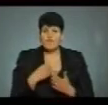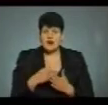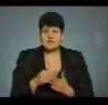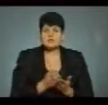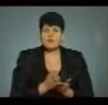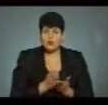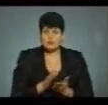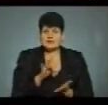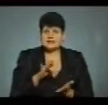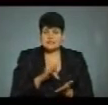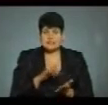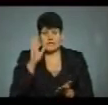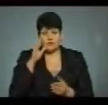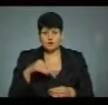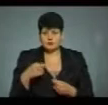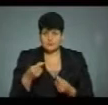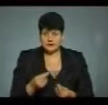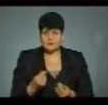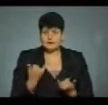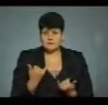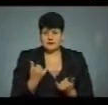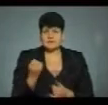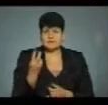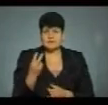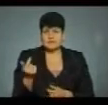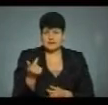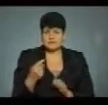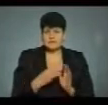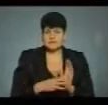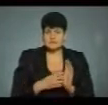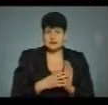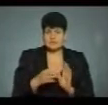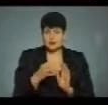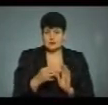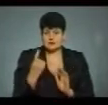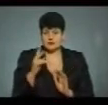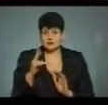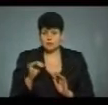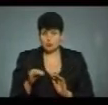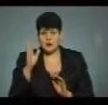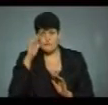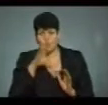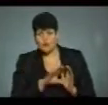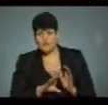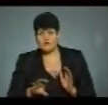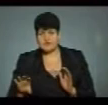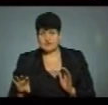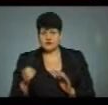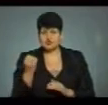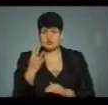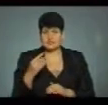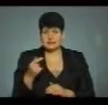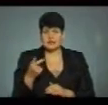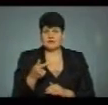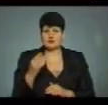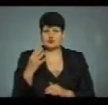послуг за централізоване водопостачання тепер становить 12 гривень 89 копійок за куб, вартість водовідведення – 14 гривень